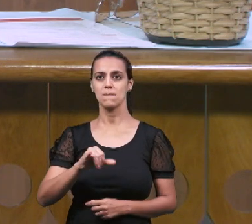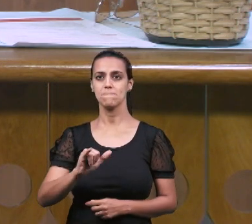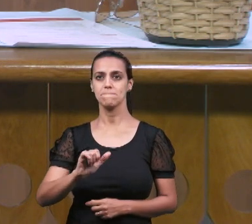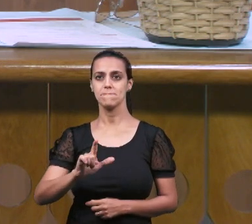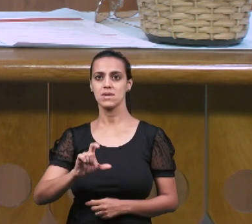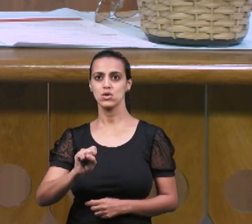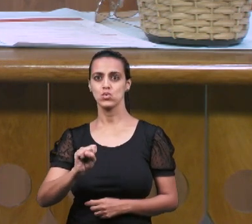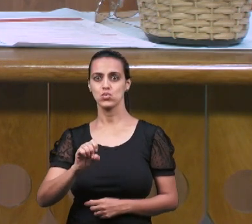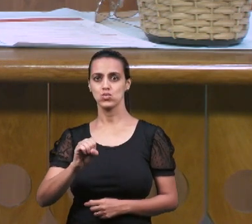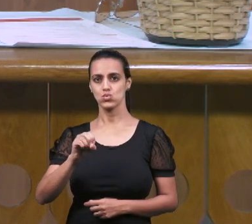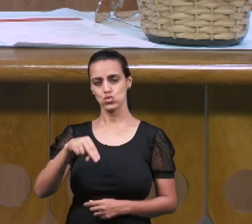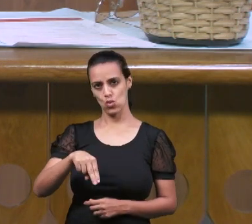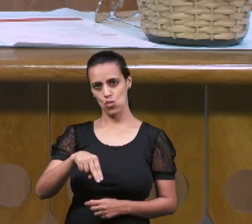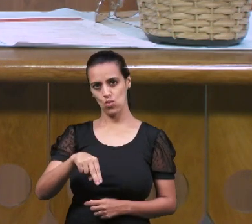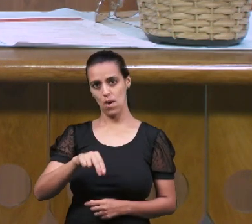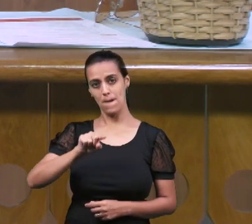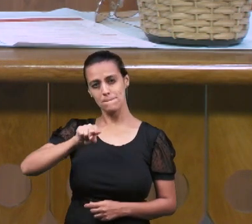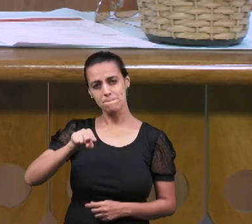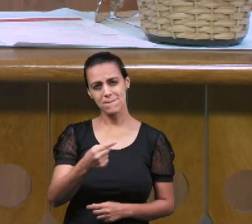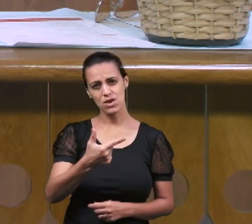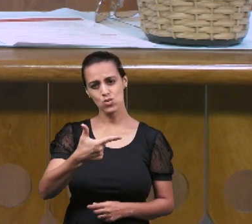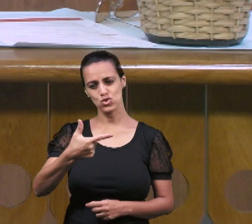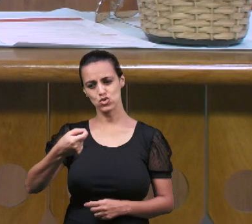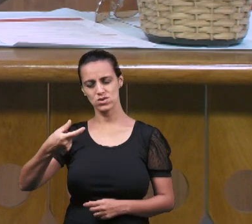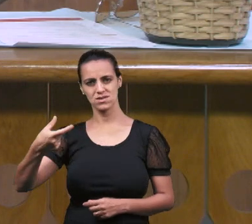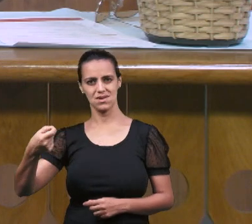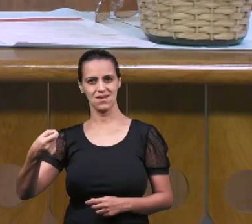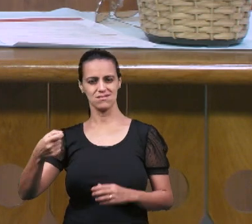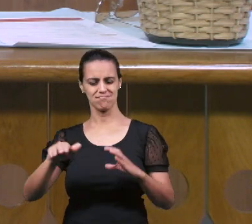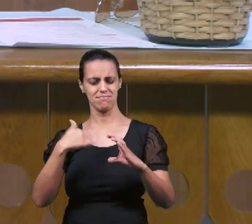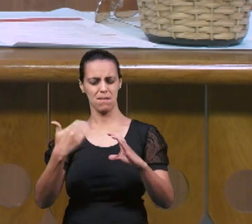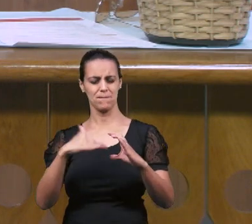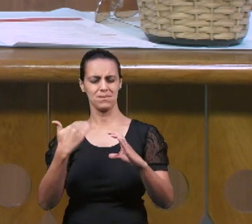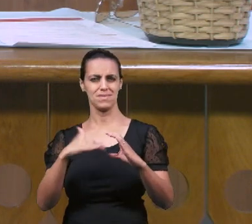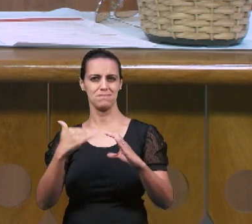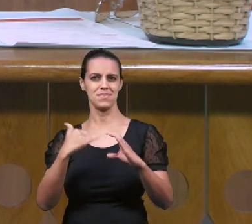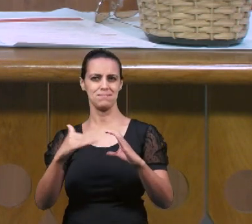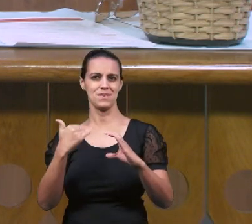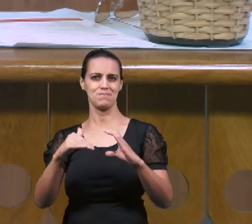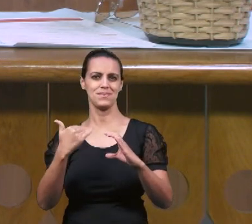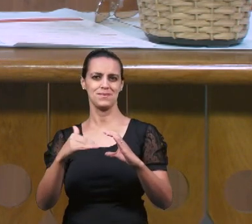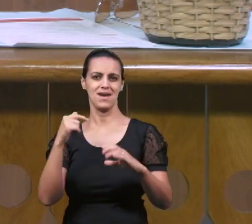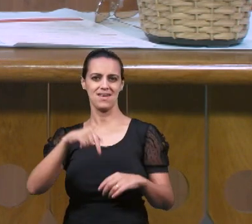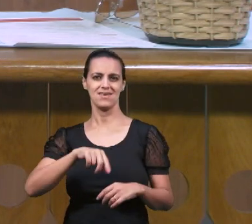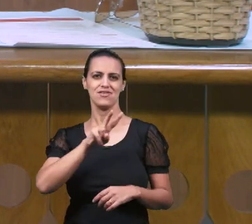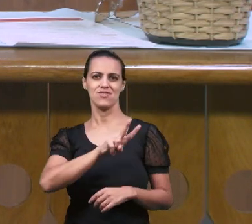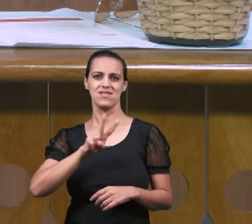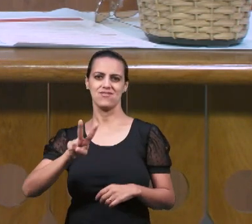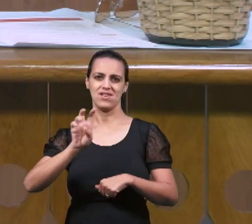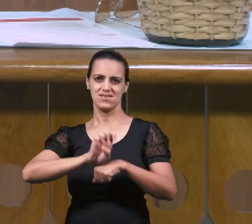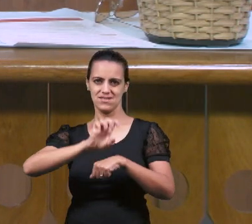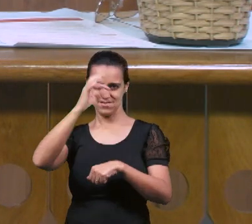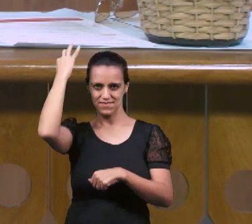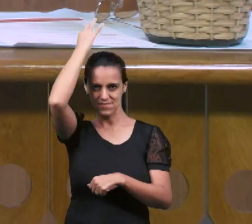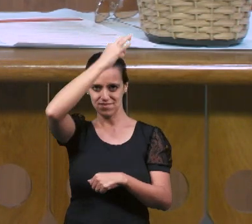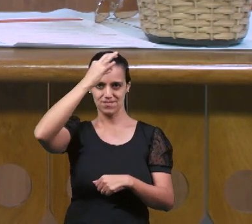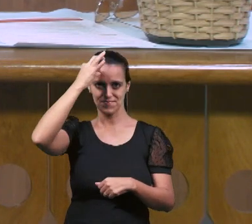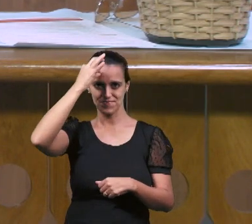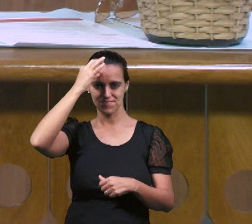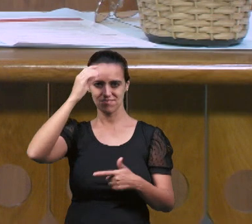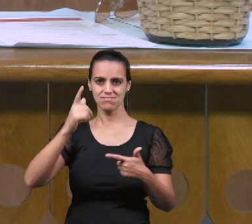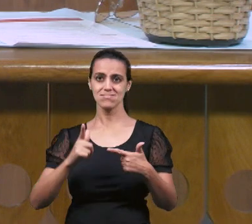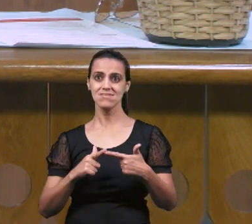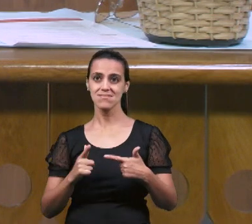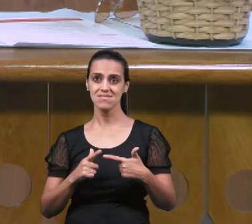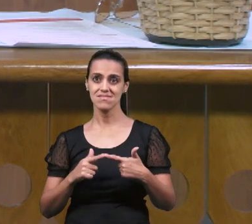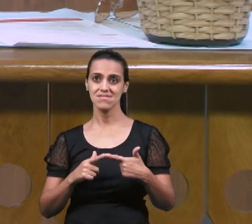1222 participations dans l'état de Espírito Santo, Vila Velha. Un autre frère de Minas Gerais, de